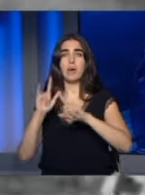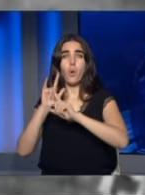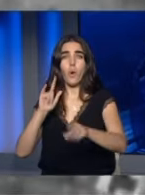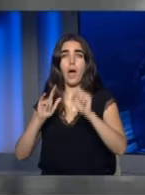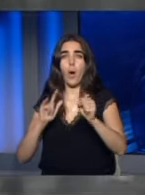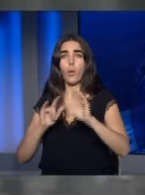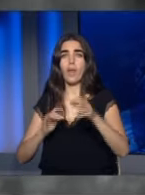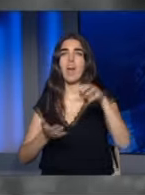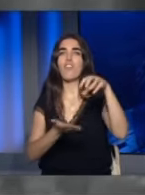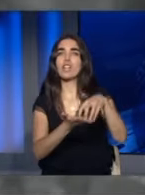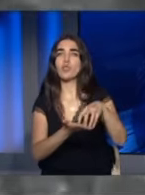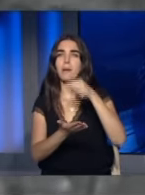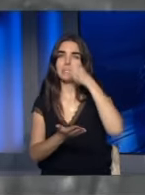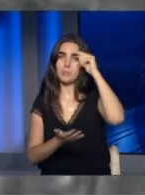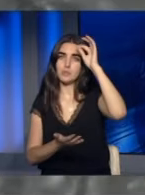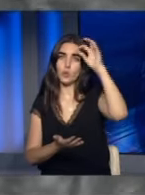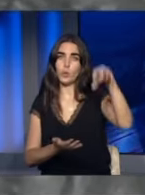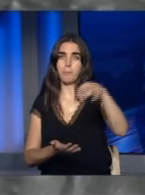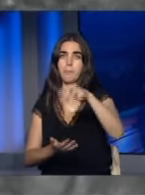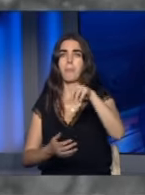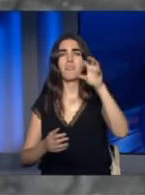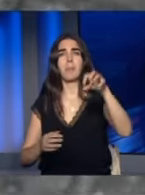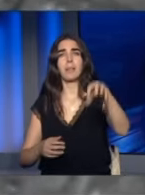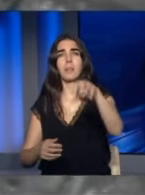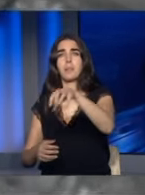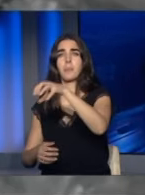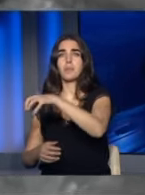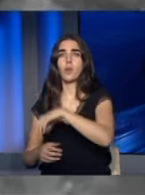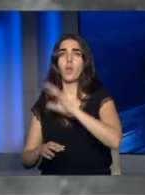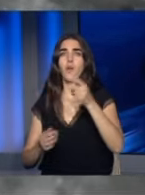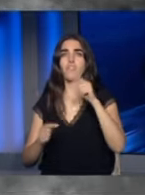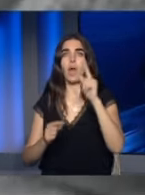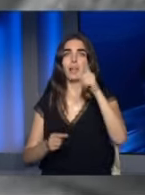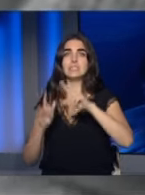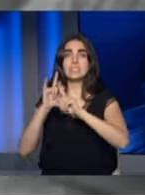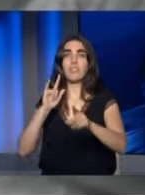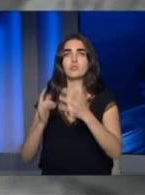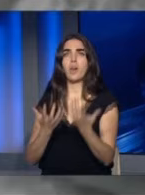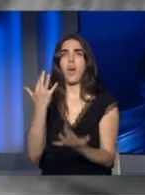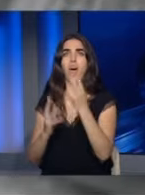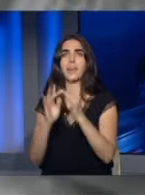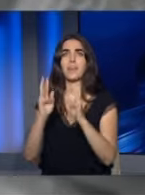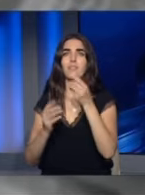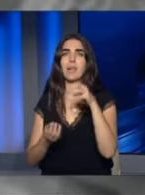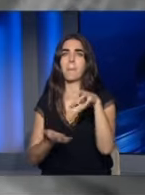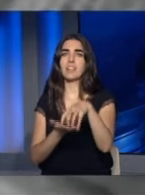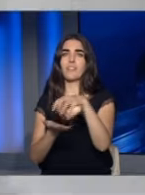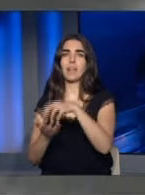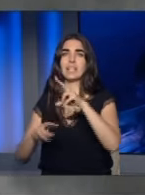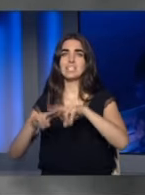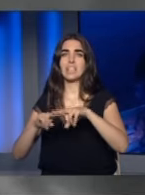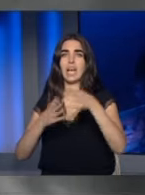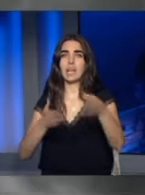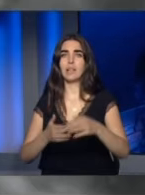محيط ليلك فرشو المحتله لجهه المناطق المحرره ما اسفر عن عدد من الحرائق في وقت استهدفت